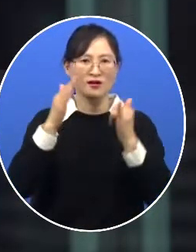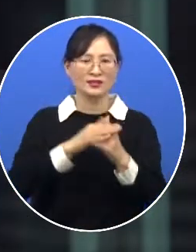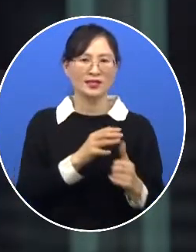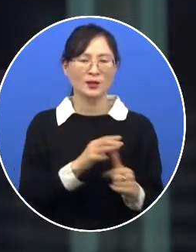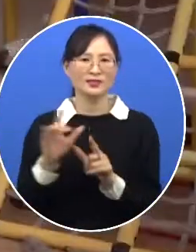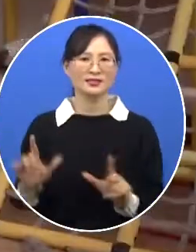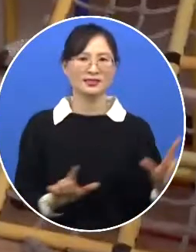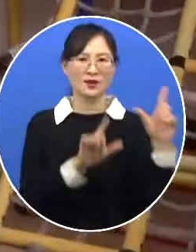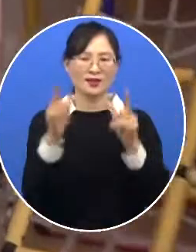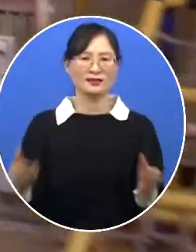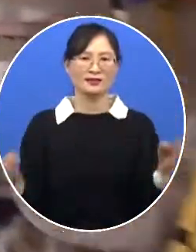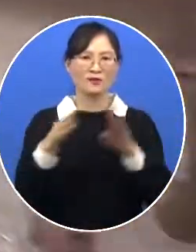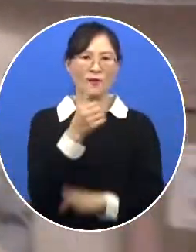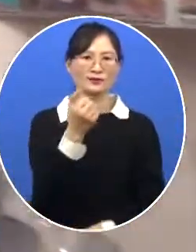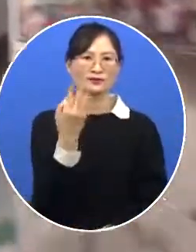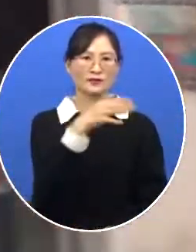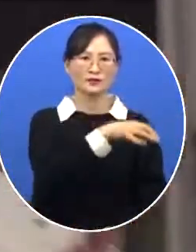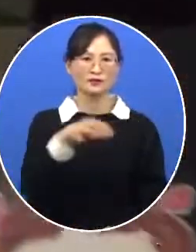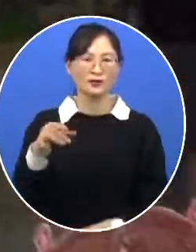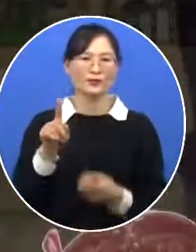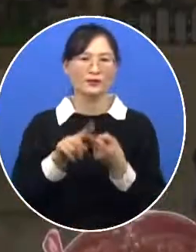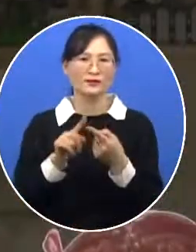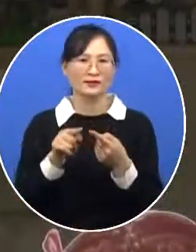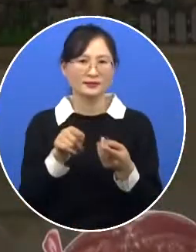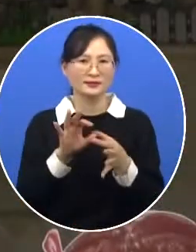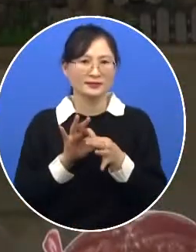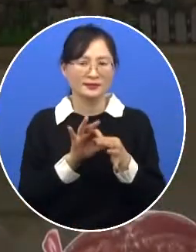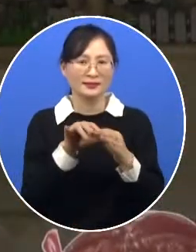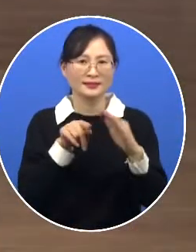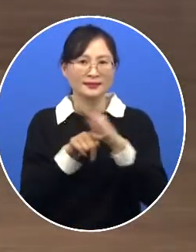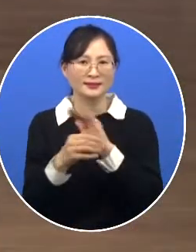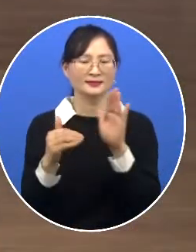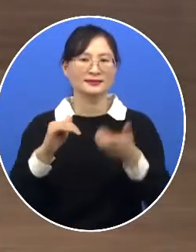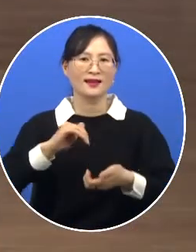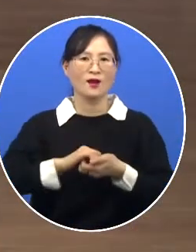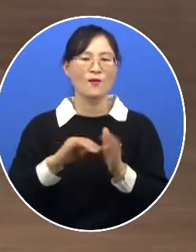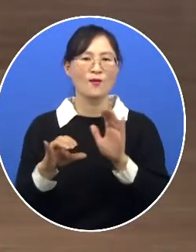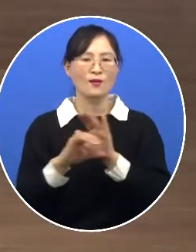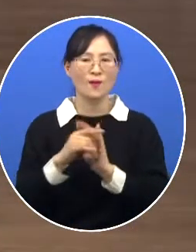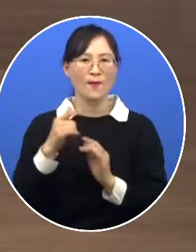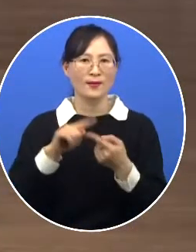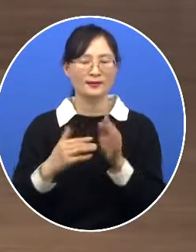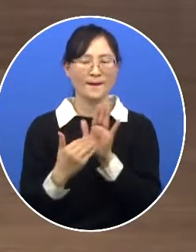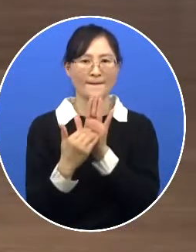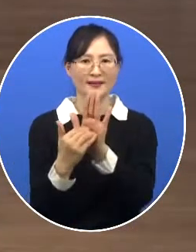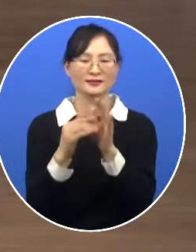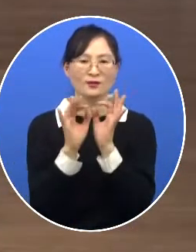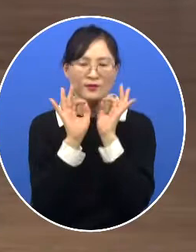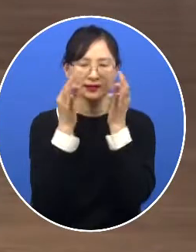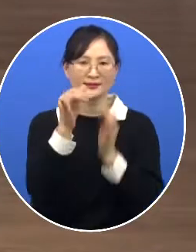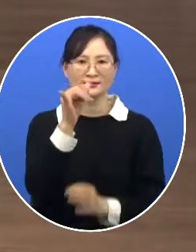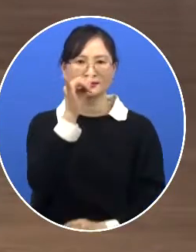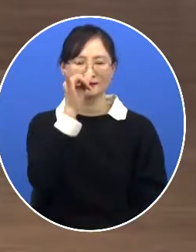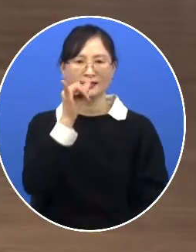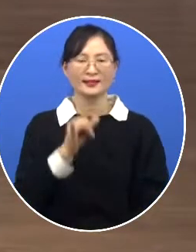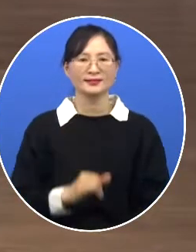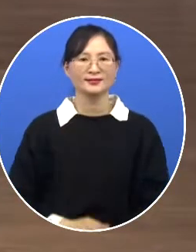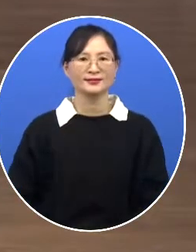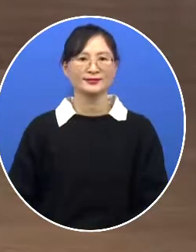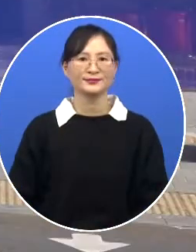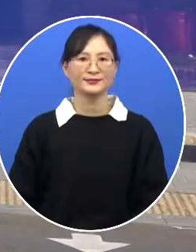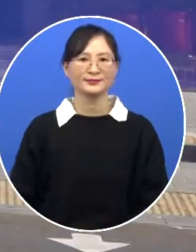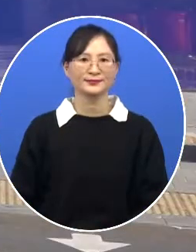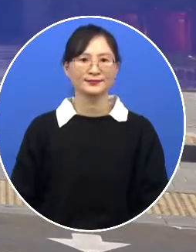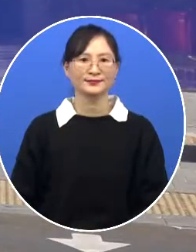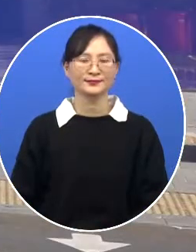취약한 어르신과 어린이가 이용하는 생활시설 54개소에 대한 출입을 제한해 코로나19 확산 차단에 노력하고